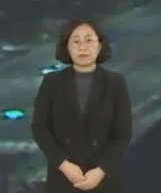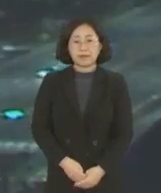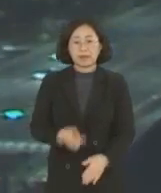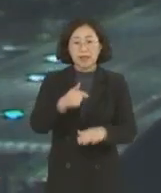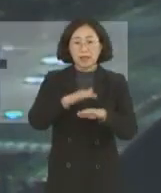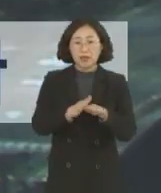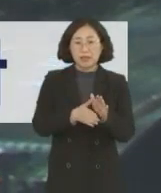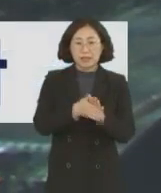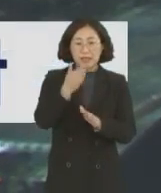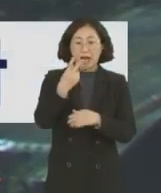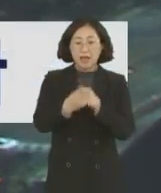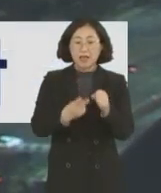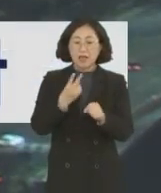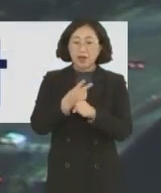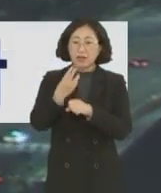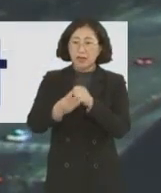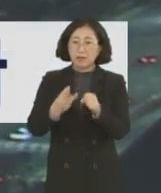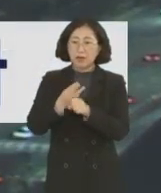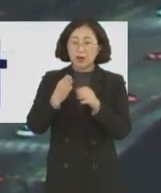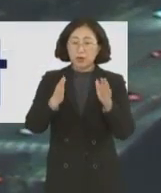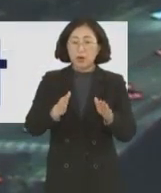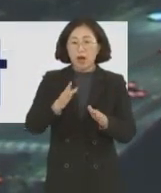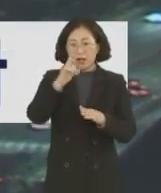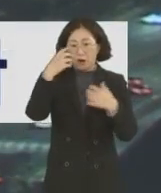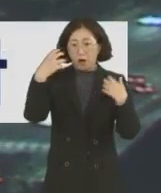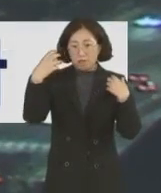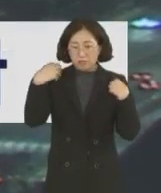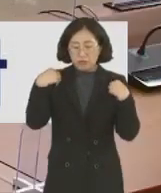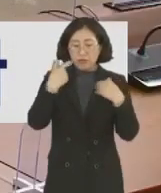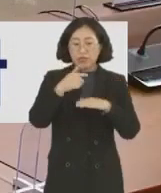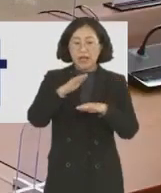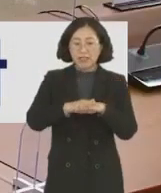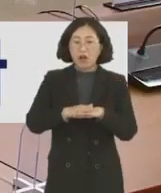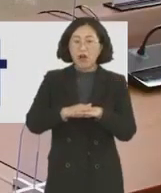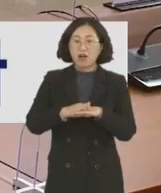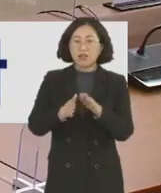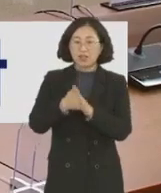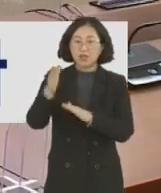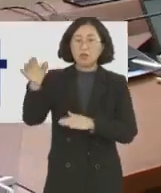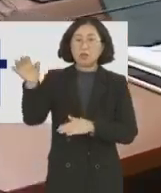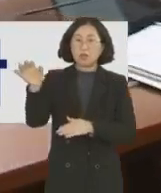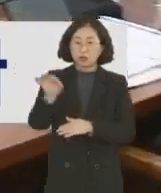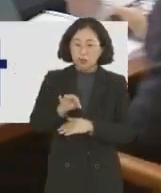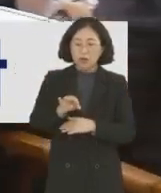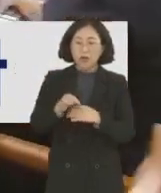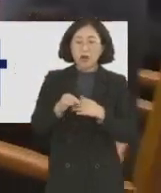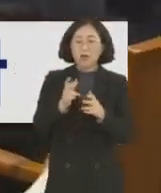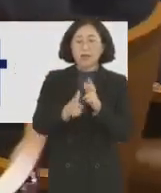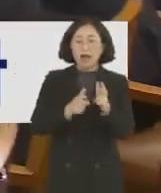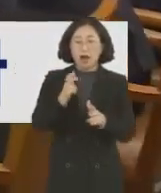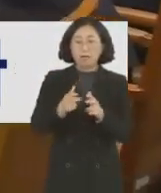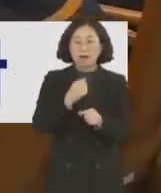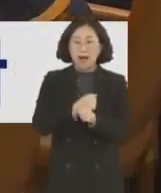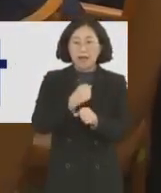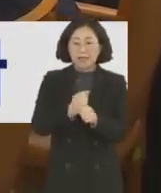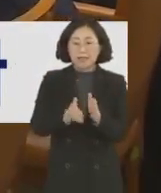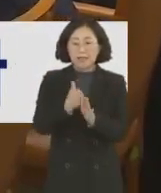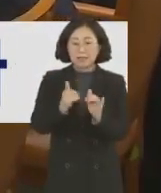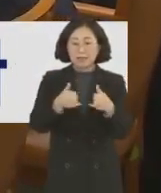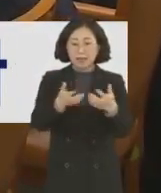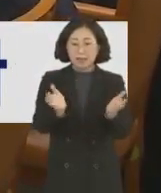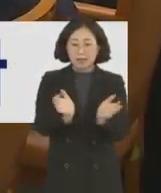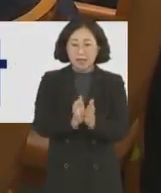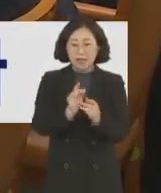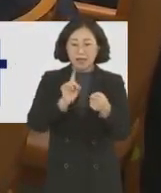대전시가 최근 2년에서 3년간 정부와 대전시로부터 예산을 지원받아 사업을 추진한 자생 시민단체에 대한